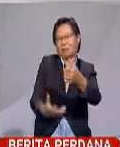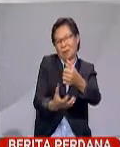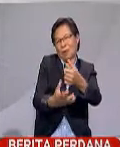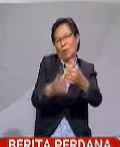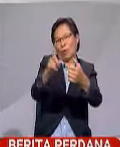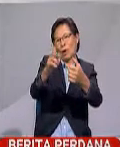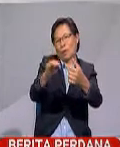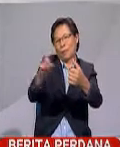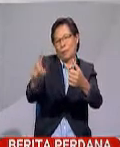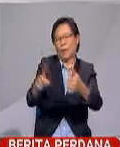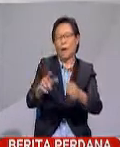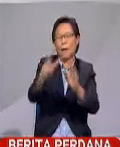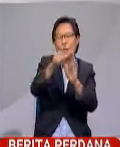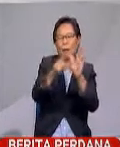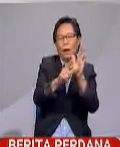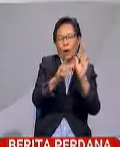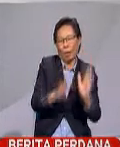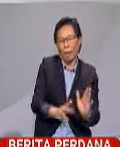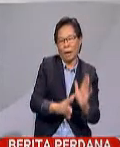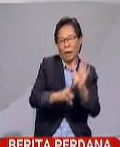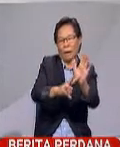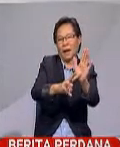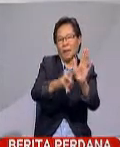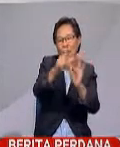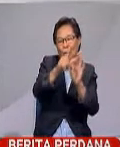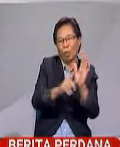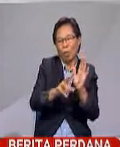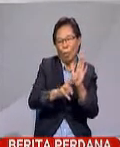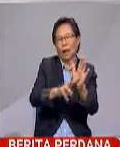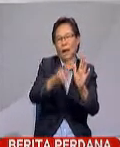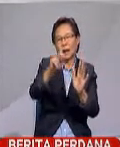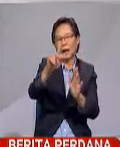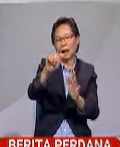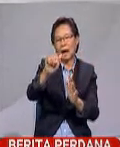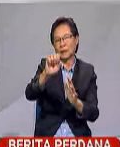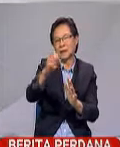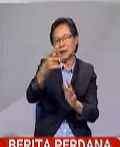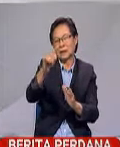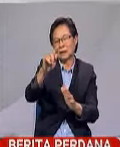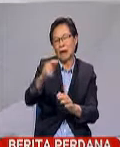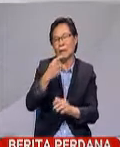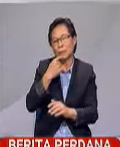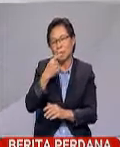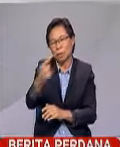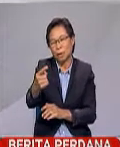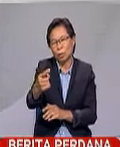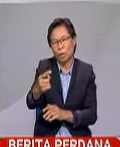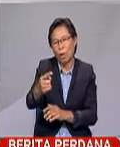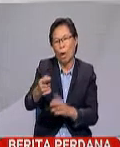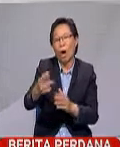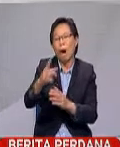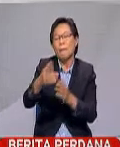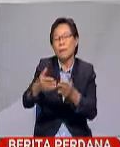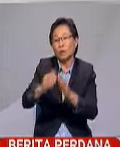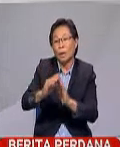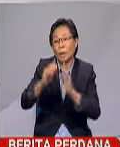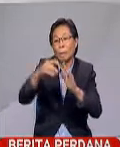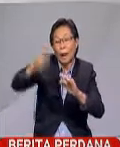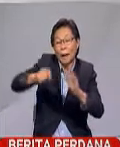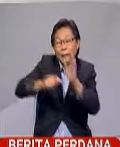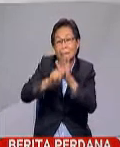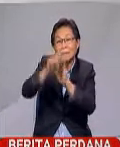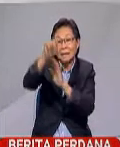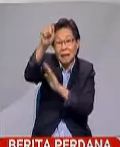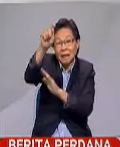Peguam Sasila Basri yang mewakili Tan Sri Kasitah memberitahu Pesuruhjaya Kehakiman Mahkamah Tinggi Dato' Ahmad Syahrir